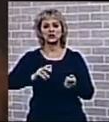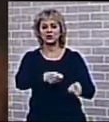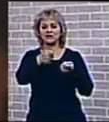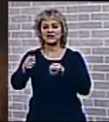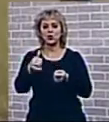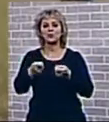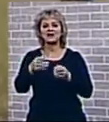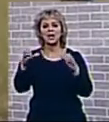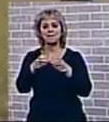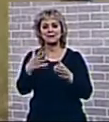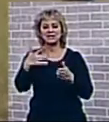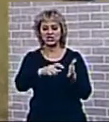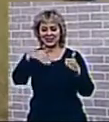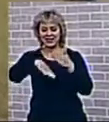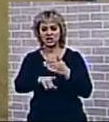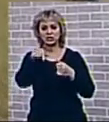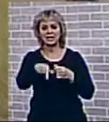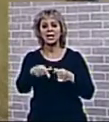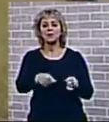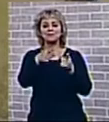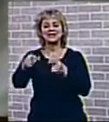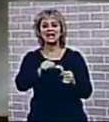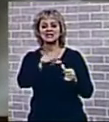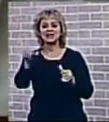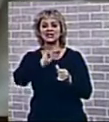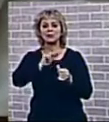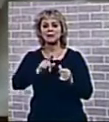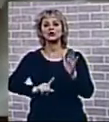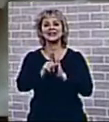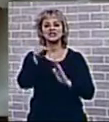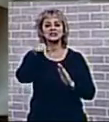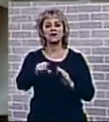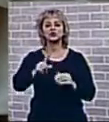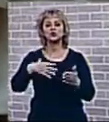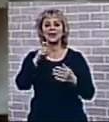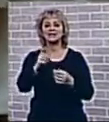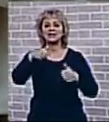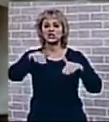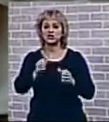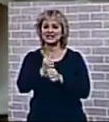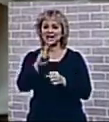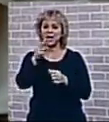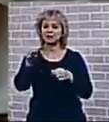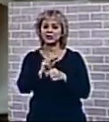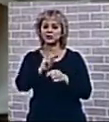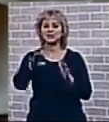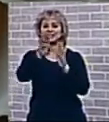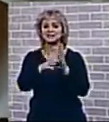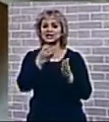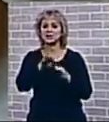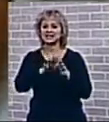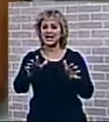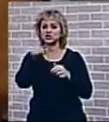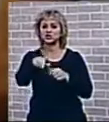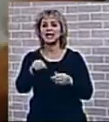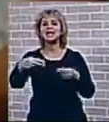управляющей компании из подвала пятиэтажки, прежде чем перейти к основным работам. А началось все с того, что собственники решили сделать капитальный ремонт системы